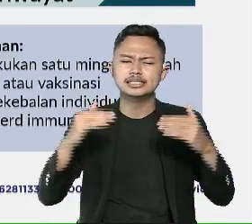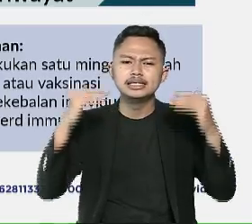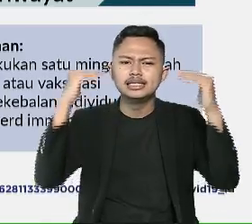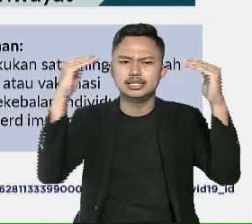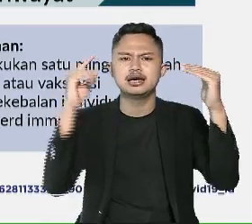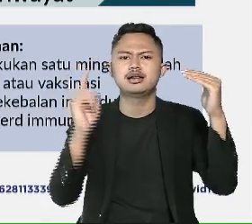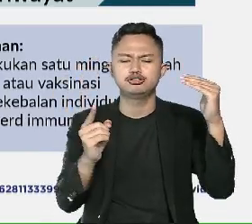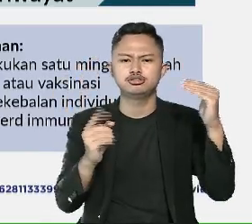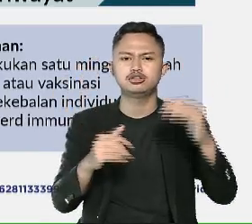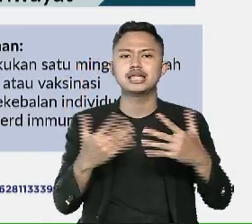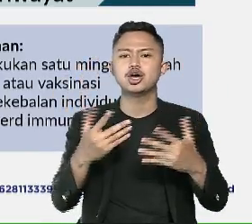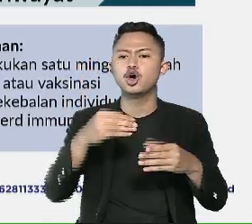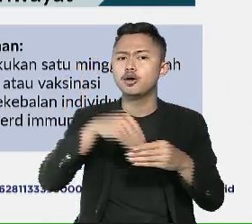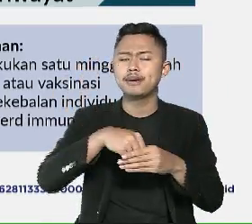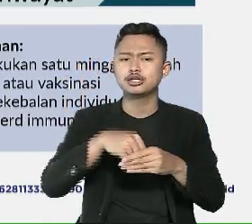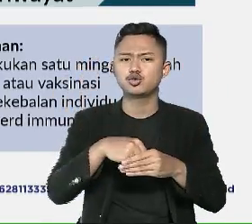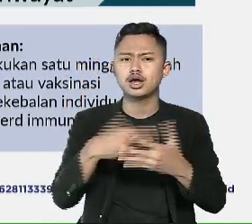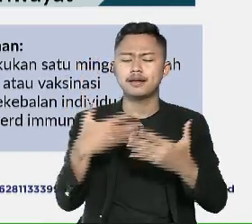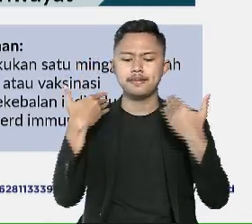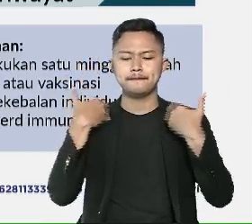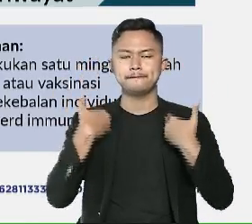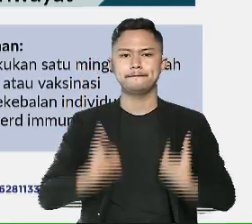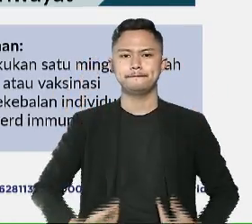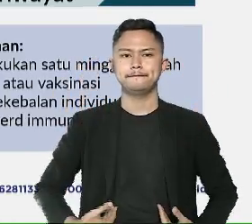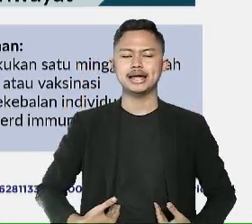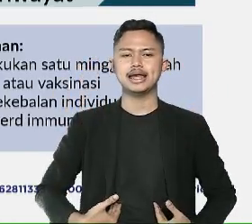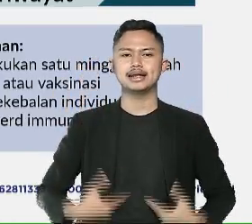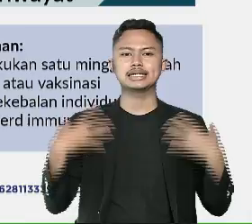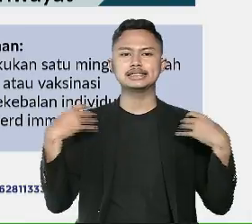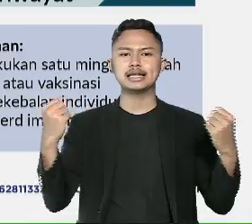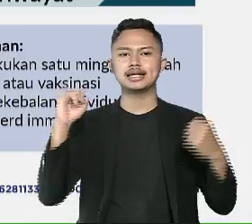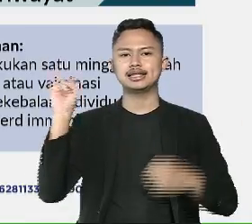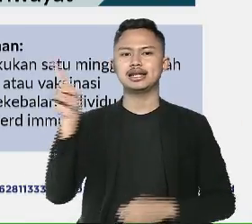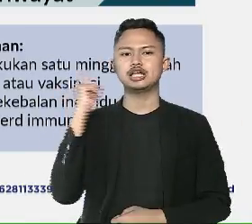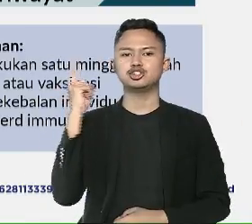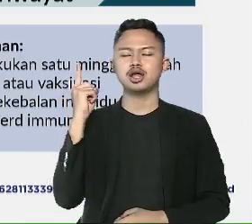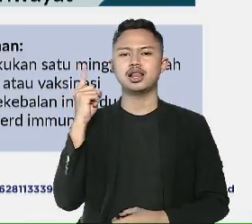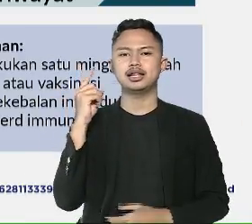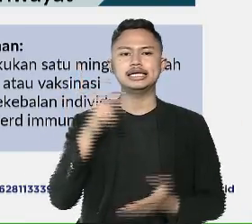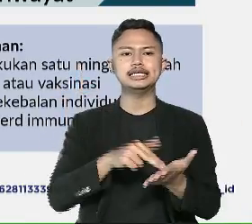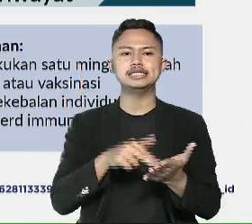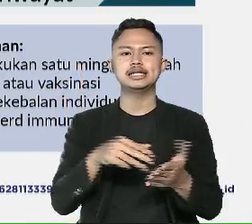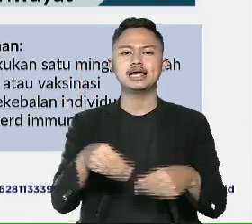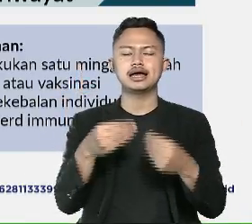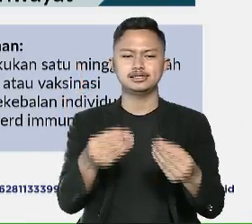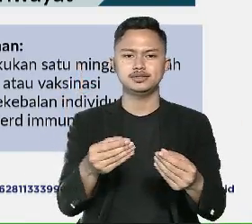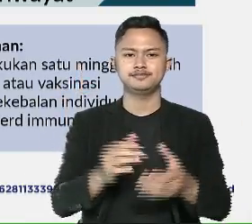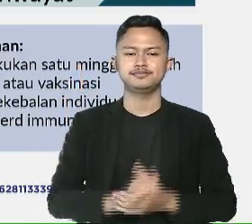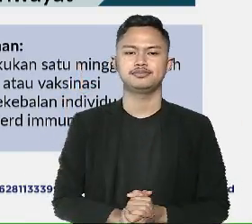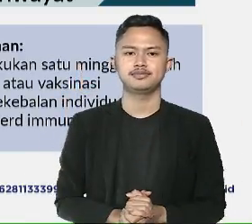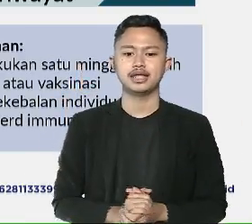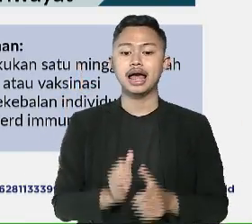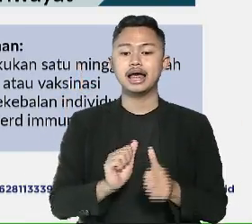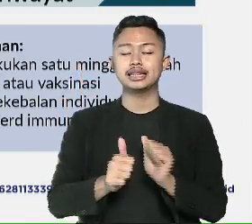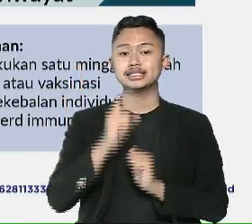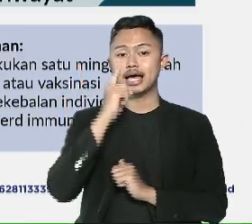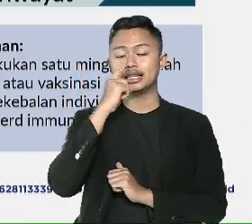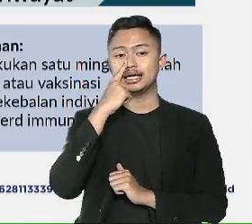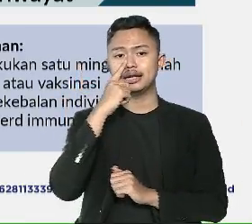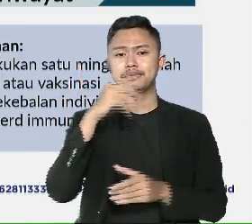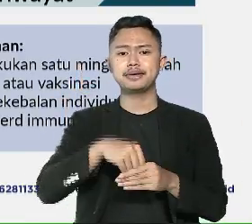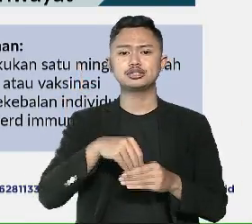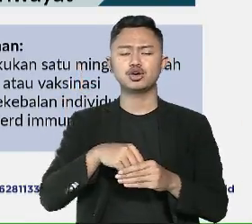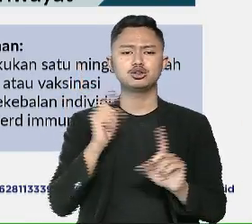dan mendapatkan rekomendasi oleh Badan Kesehatan Internasional. Saran penggunaan tes antigen ini ialah